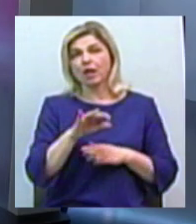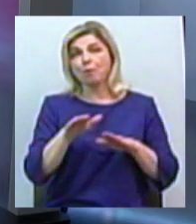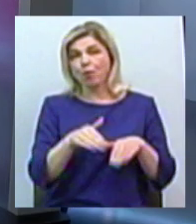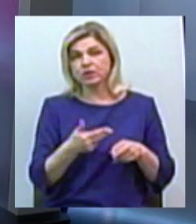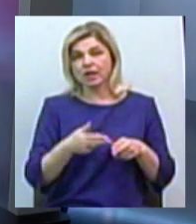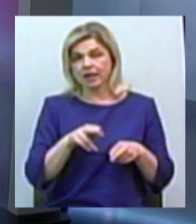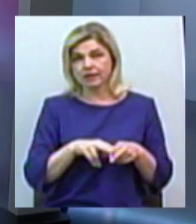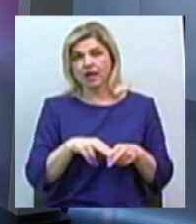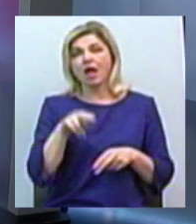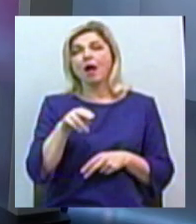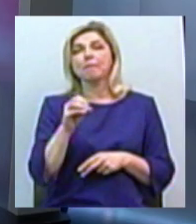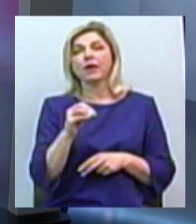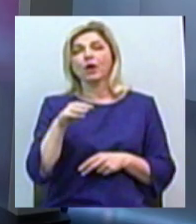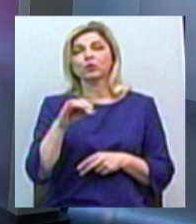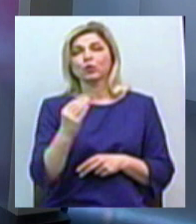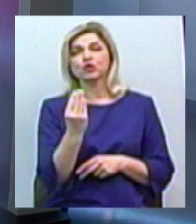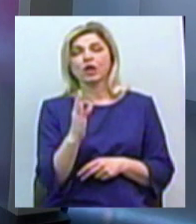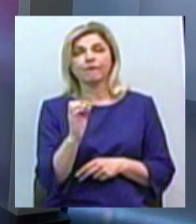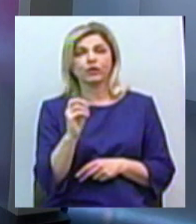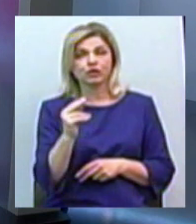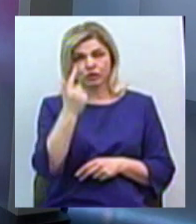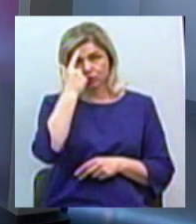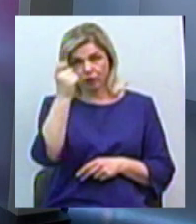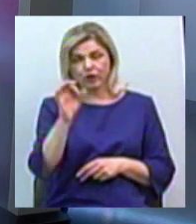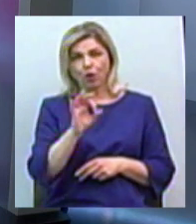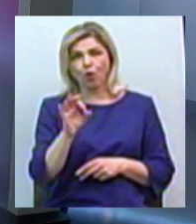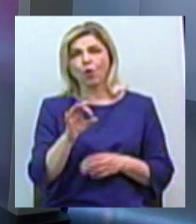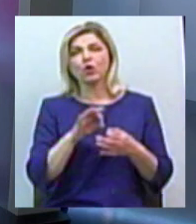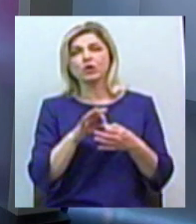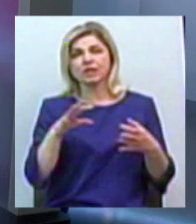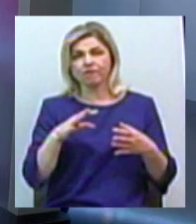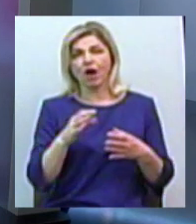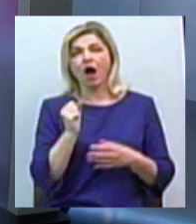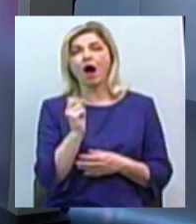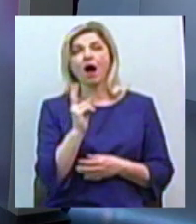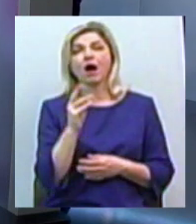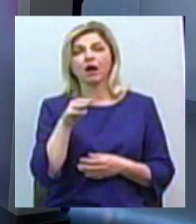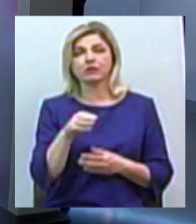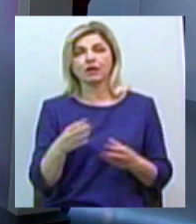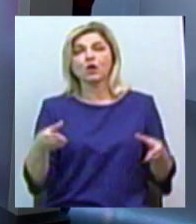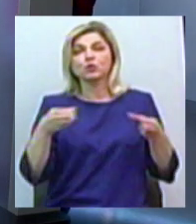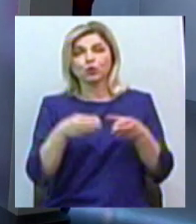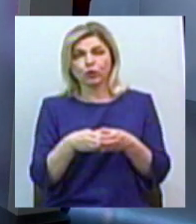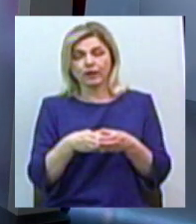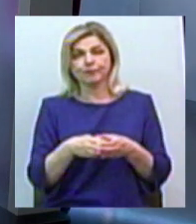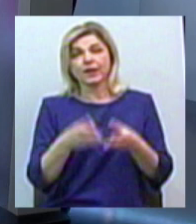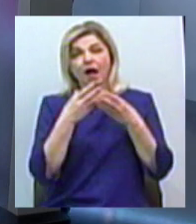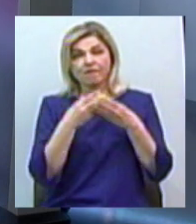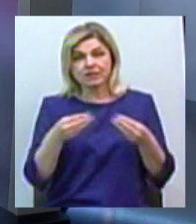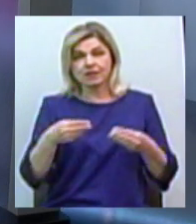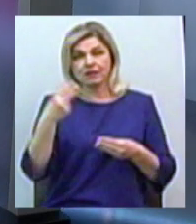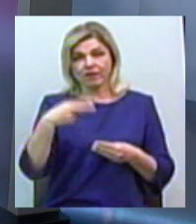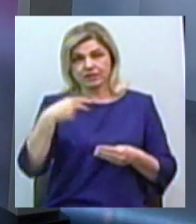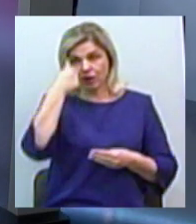цього Петрушевич заявляє про те, що він розриває акт злуки. Ну, а потім в 20-му році, навесні 20-го року,